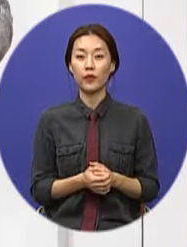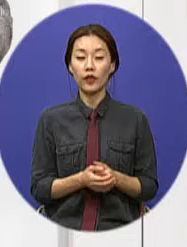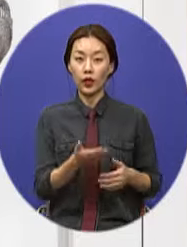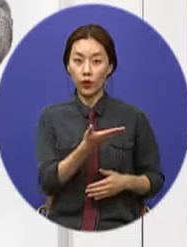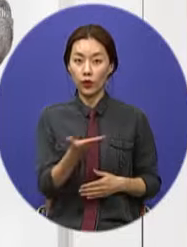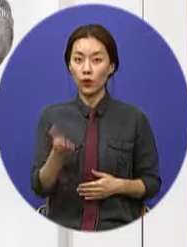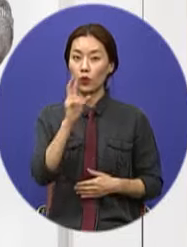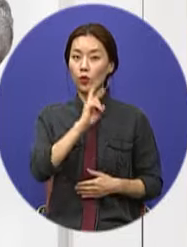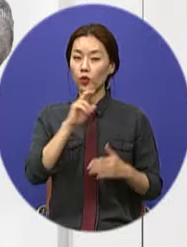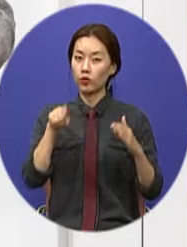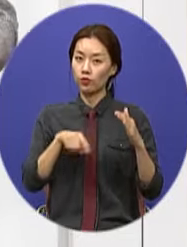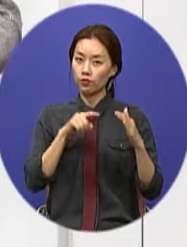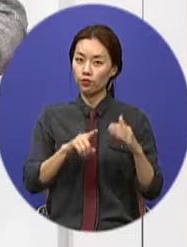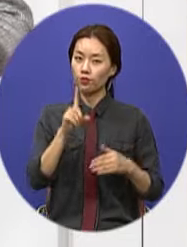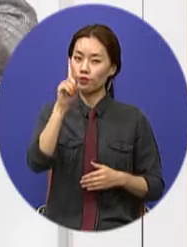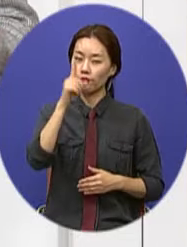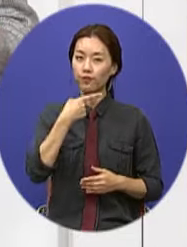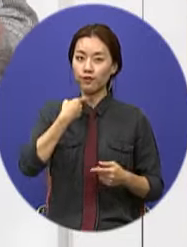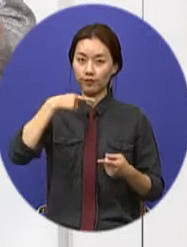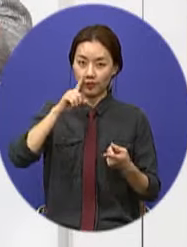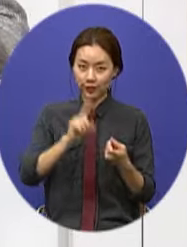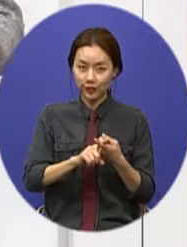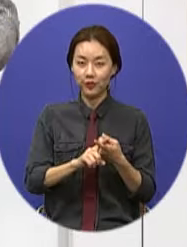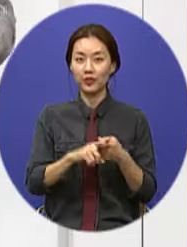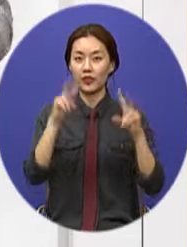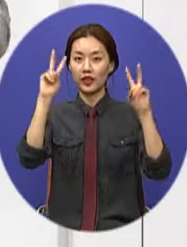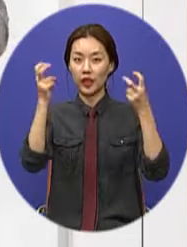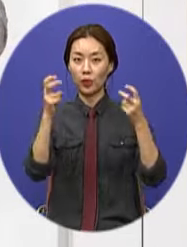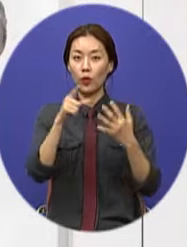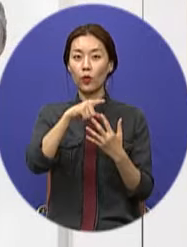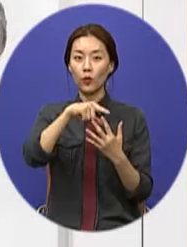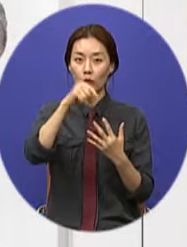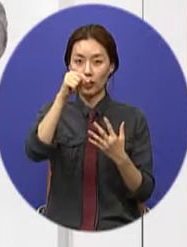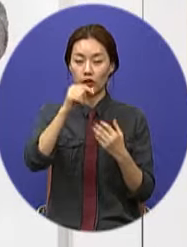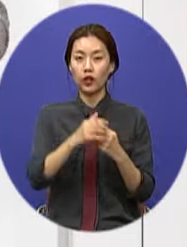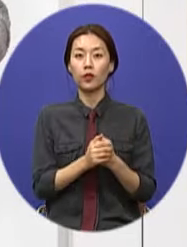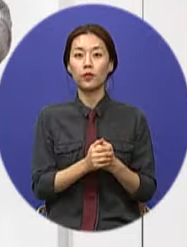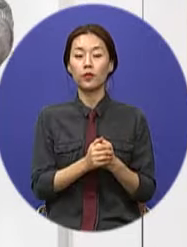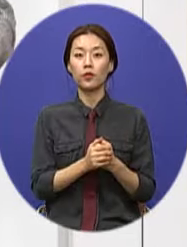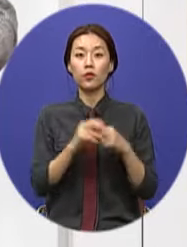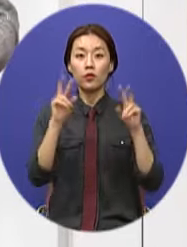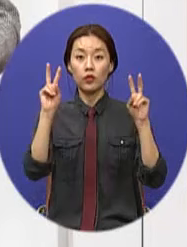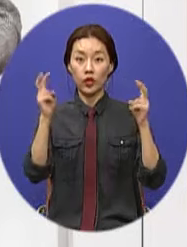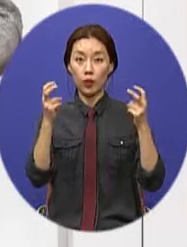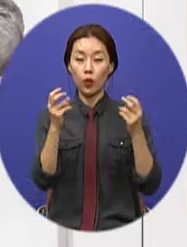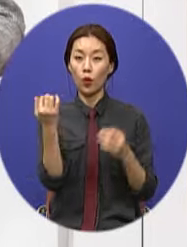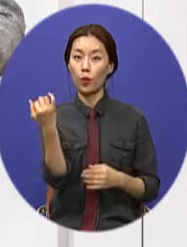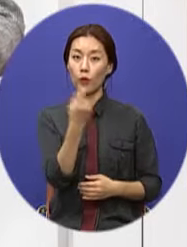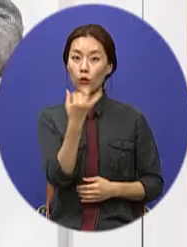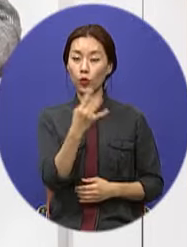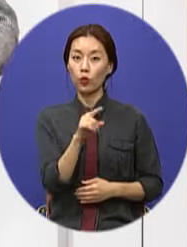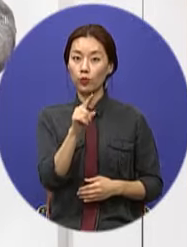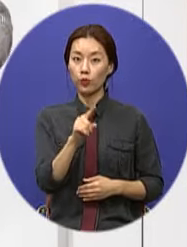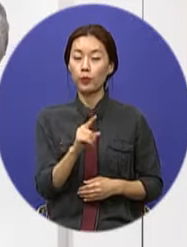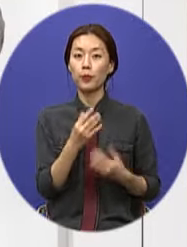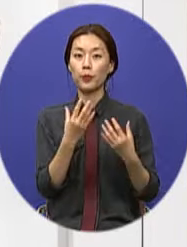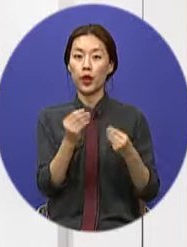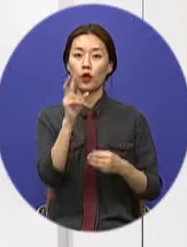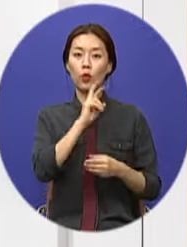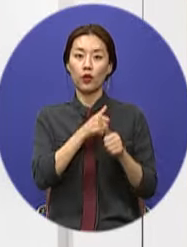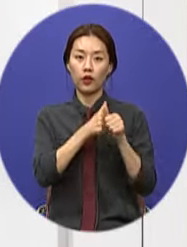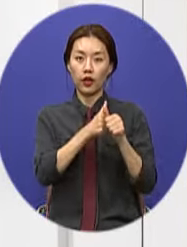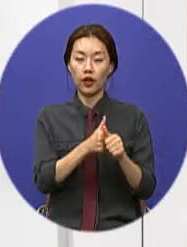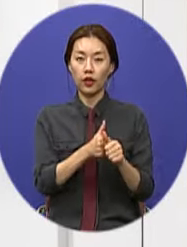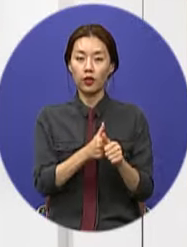노래 중에 한 곡의 제목을 딱 선택을 하셔서 네. 그 제목의 번호를 꾹 누르시고 음악에 맞춰서 노래를